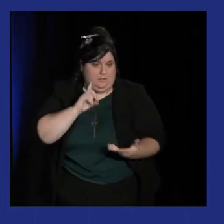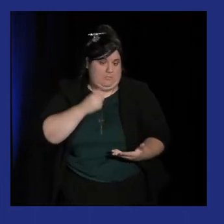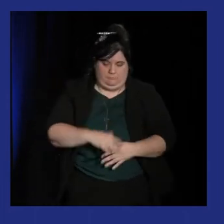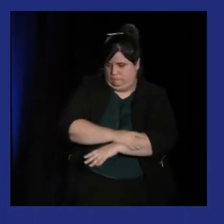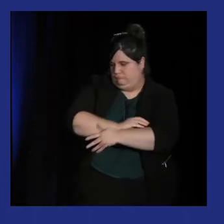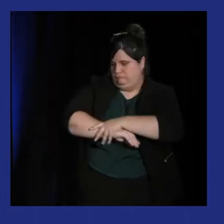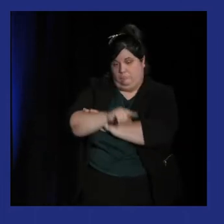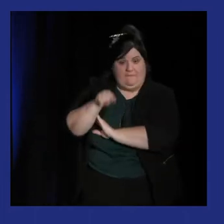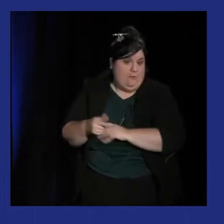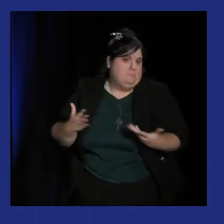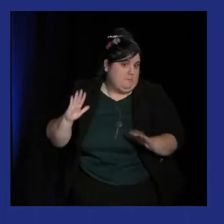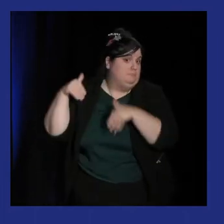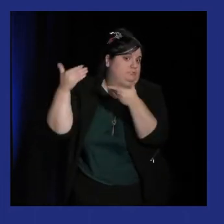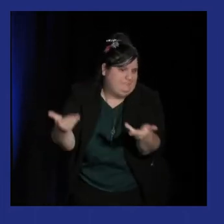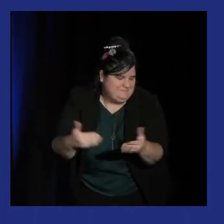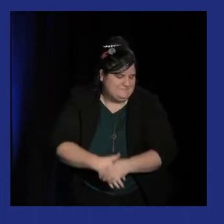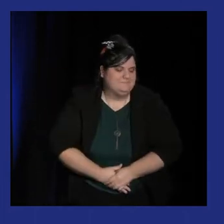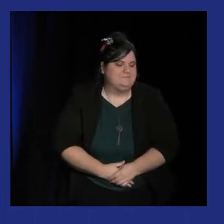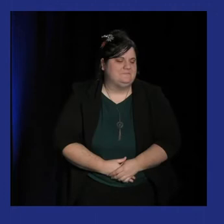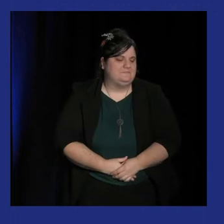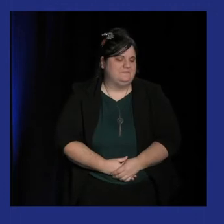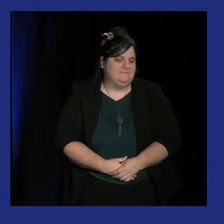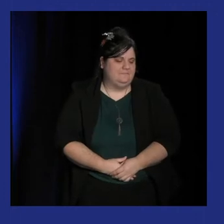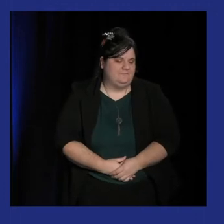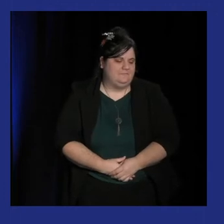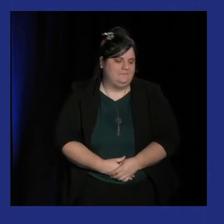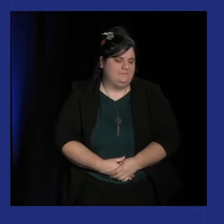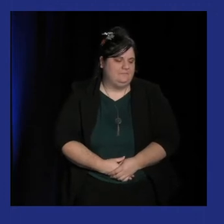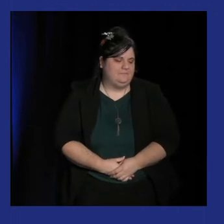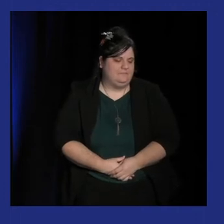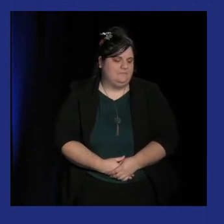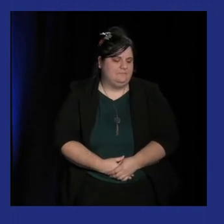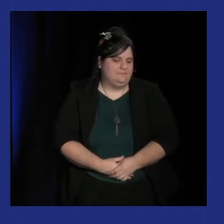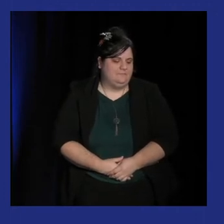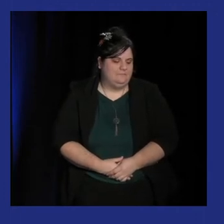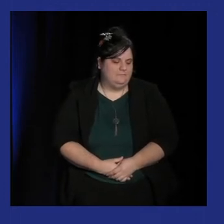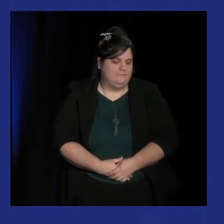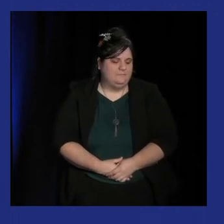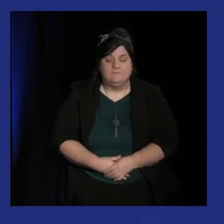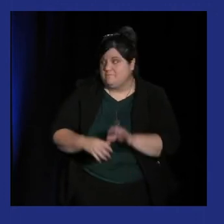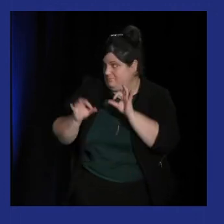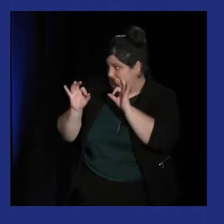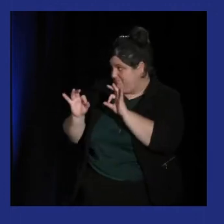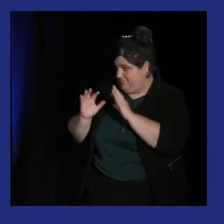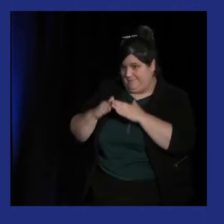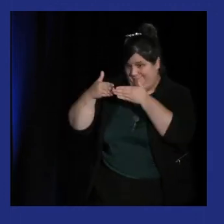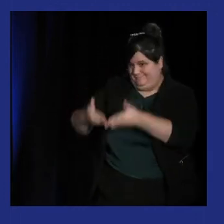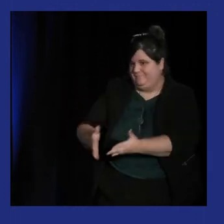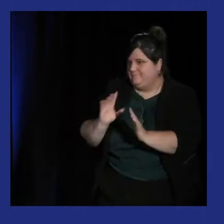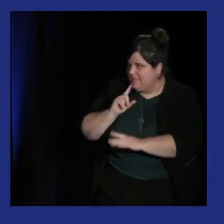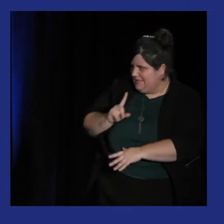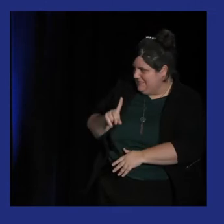fait et pour enchaîner tout de suite vraiment dans le dans le vif du sujet une question